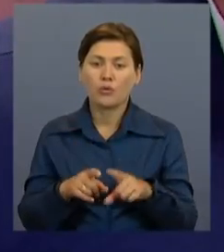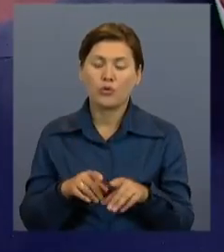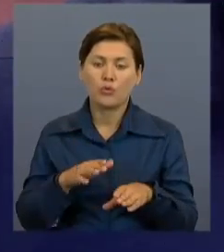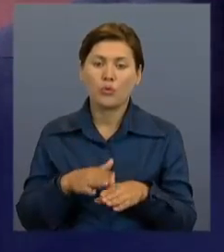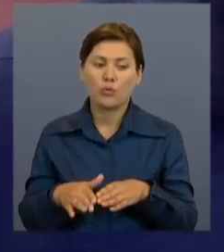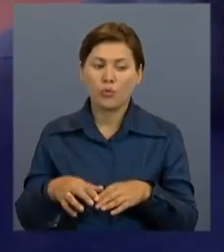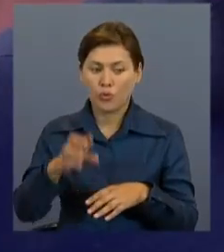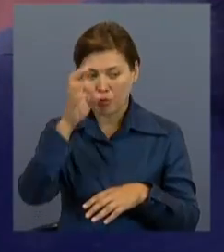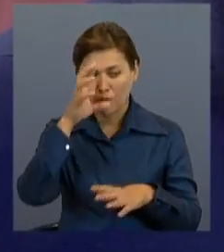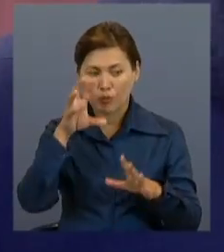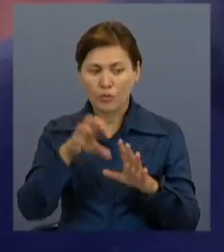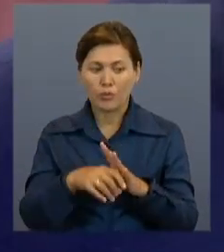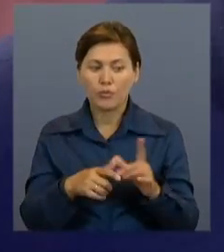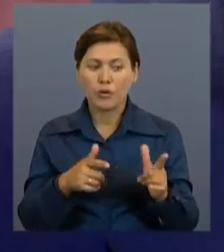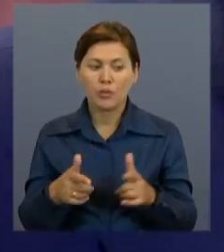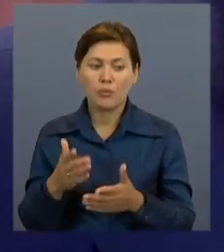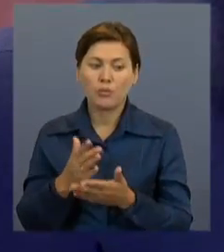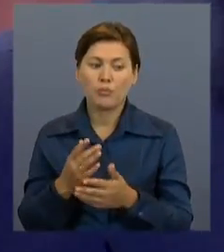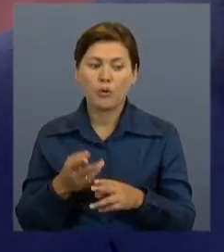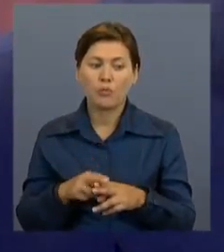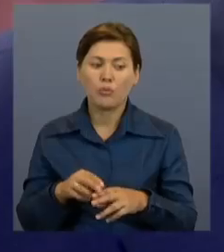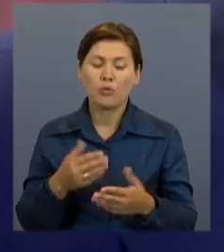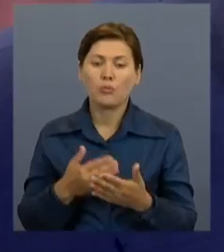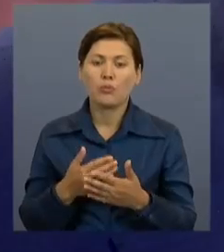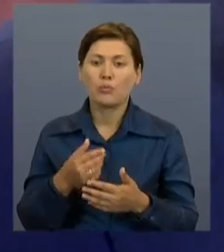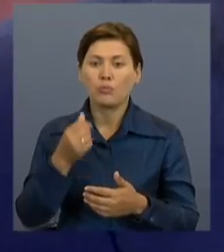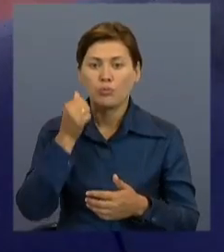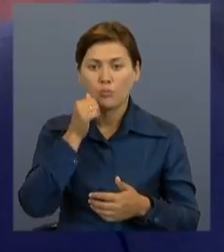қанды елімізде ендіруге дайындалып отырмыз. Ертең